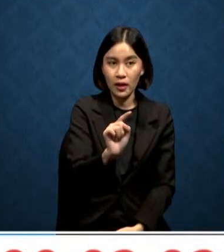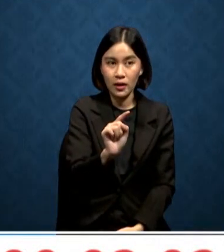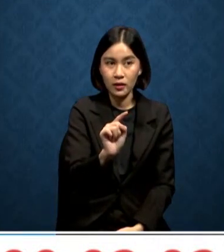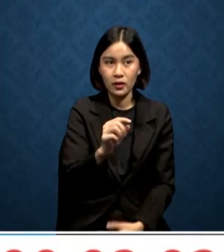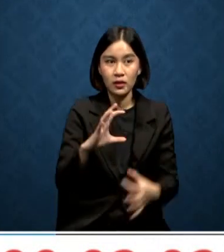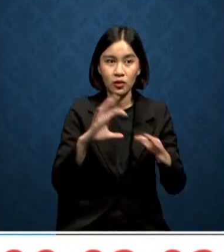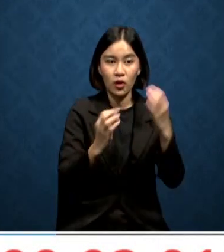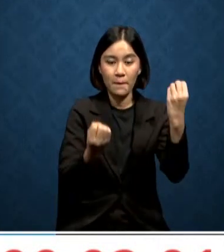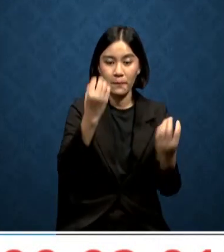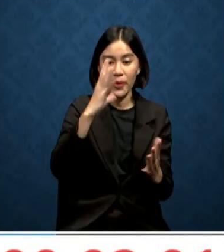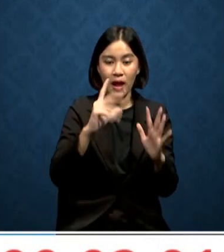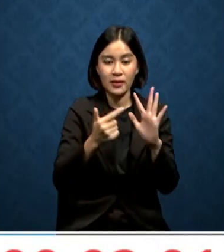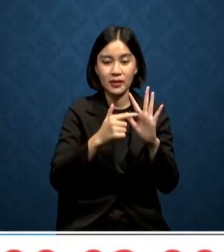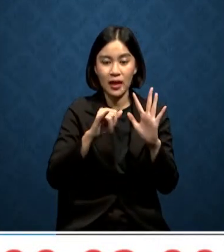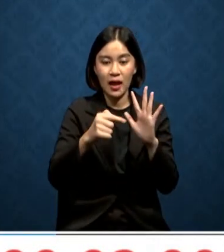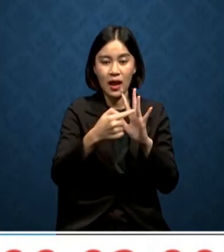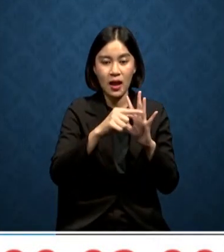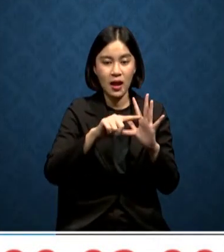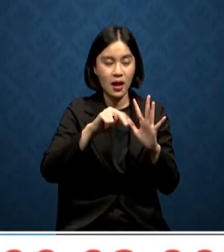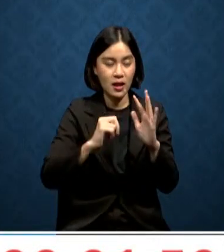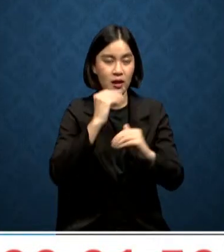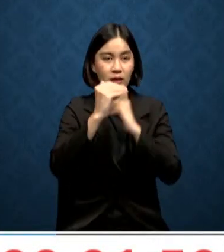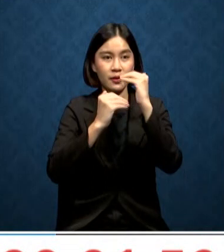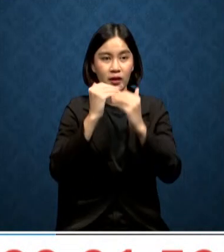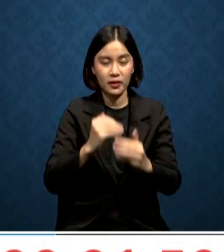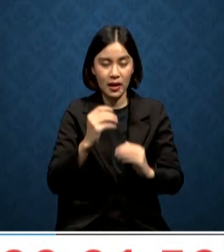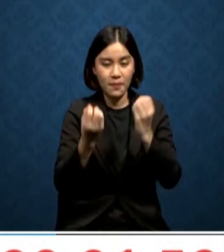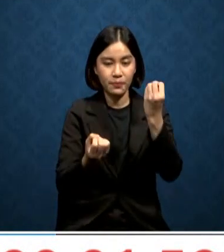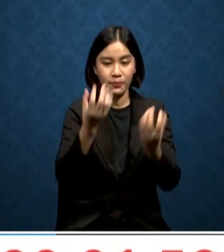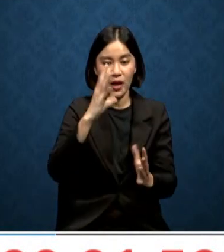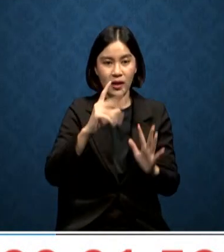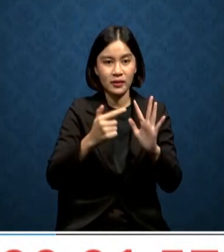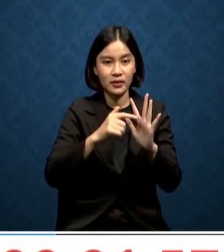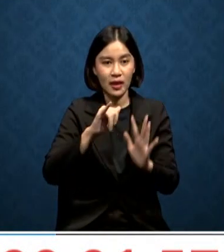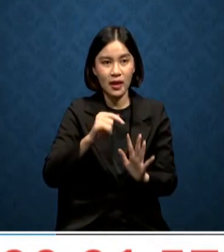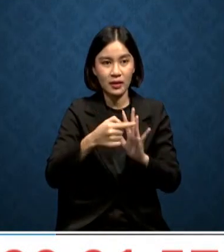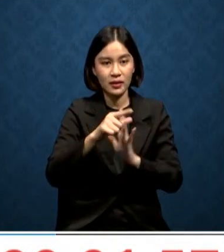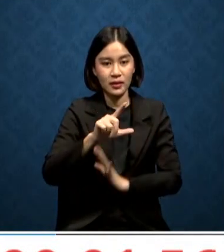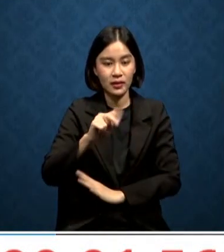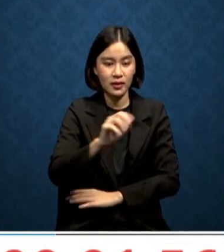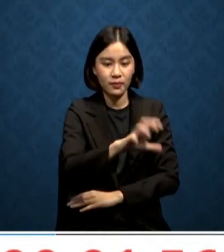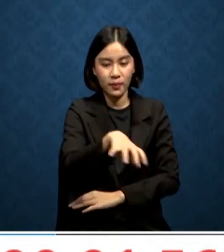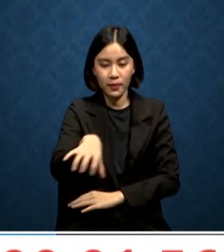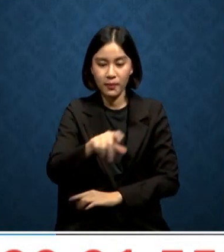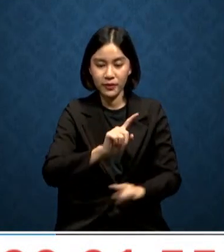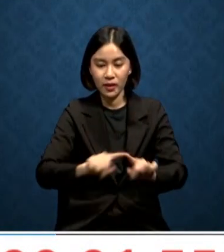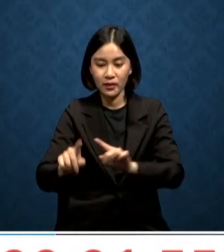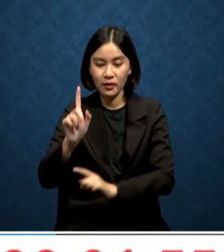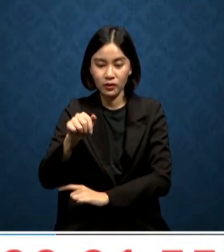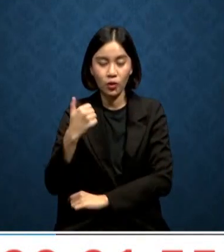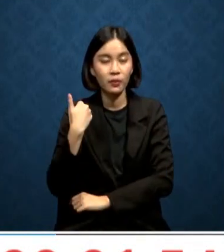าชายเลนก็คือสถานีพัฒนาทรัพยากรป่าชายเลนหน่วยงานเหล่านี้ควรที่จ